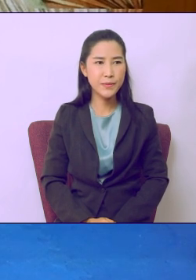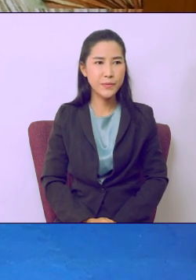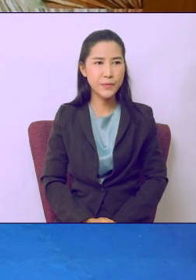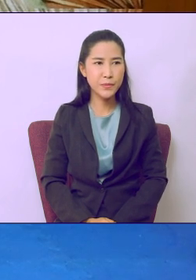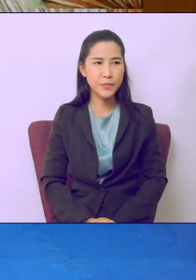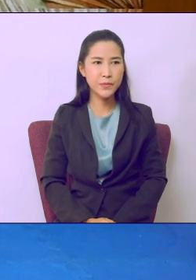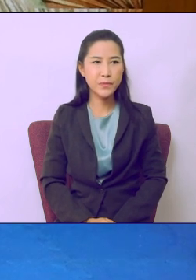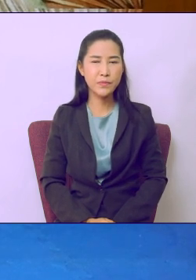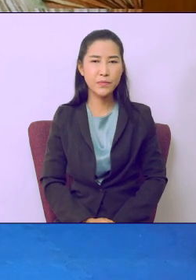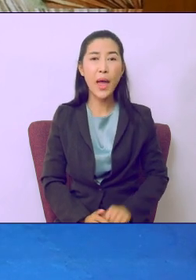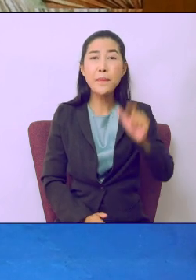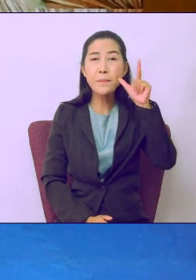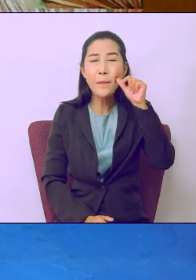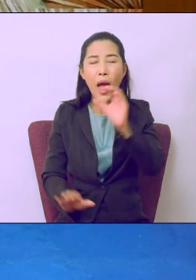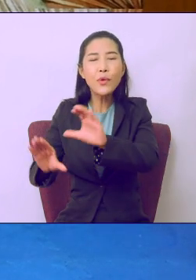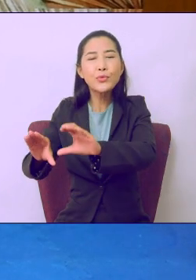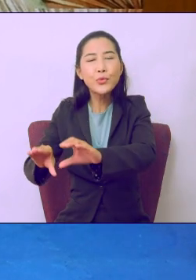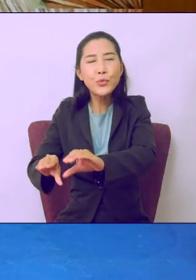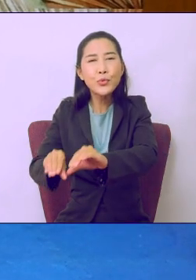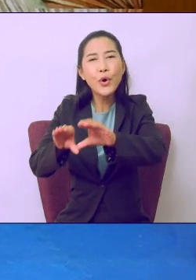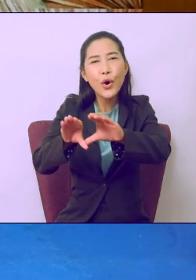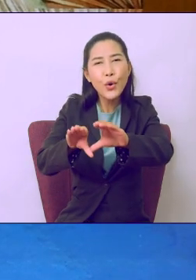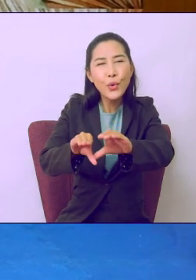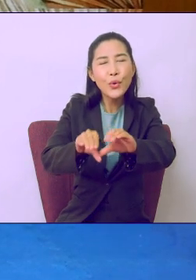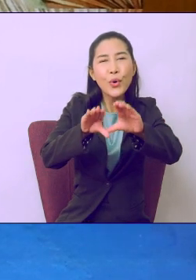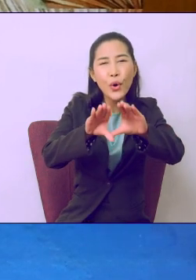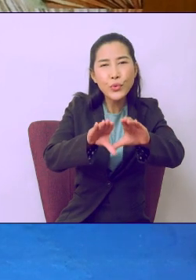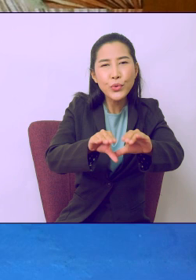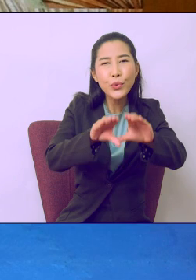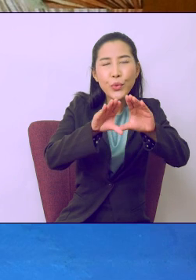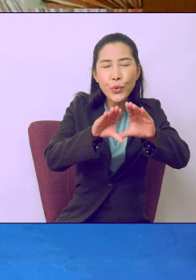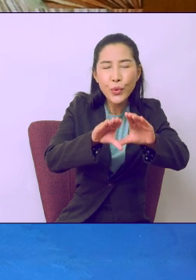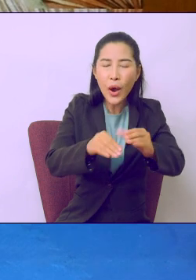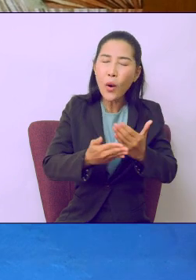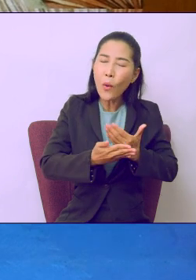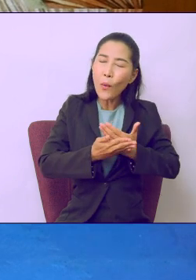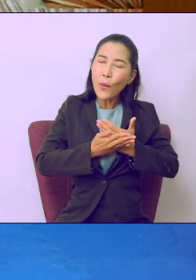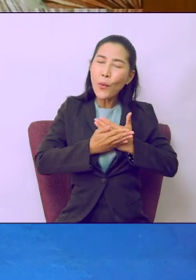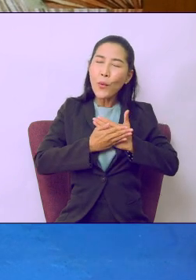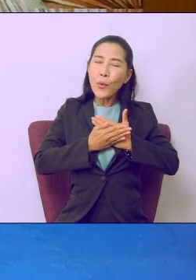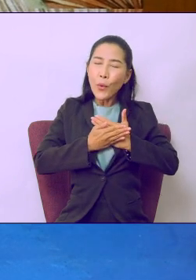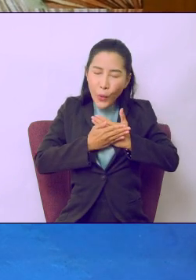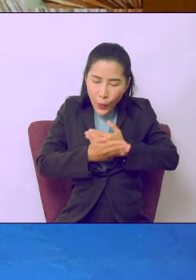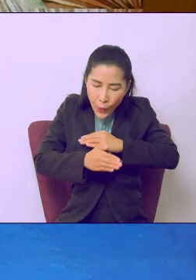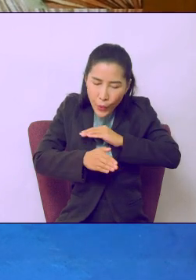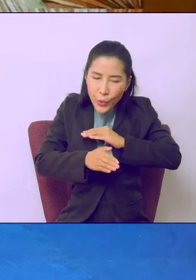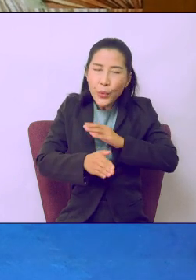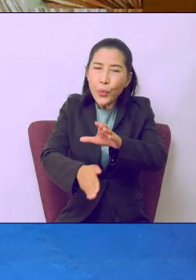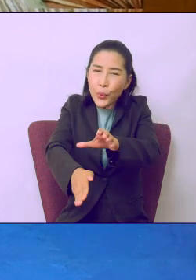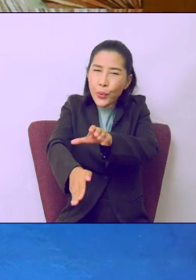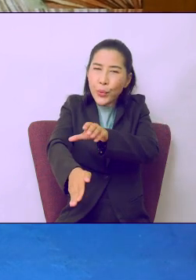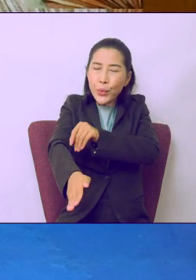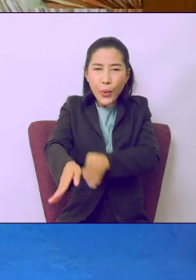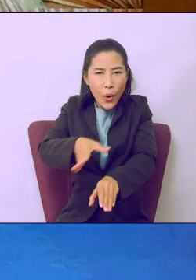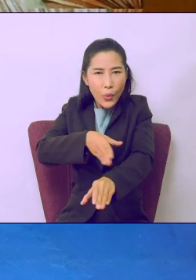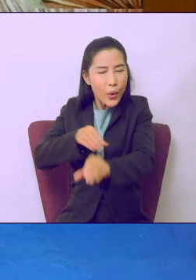ส่งพลังความรักเนาะนะครับส่งความรู้สึกดีๆให้ให้กันและกันนะครับ touchingเนี่ยนะครับเป็นสิ่งที่ผมชอบมากที่